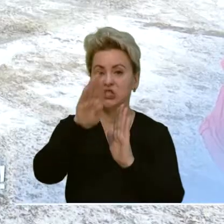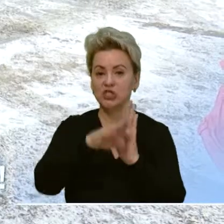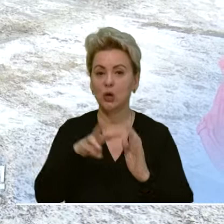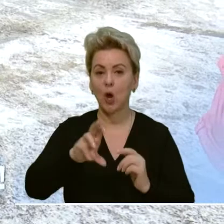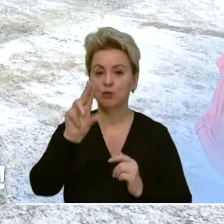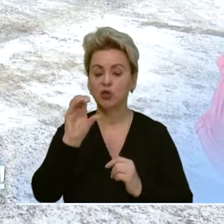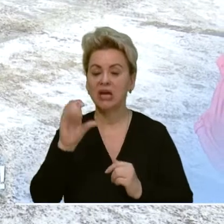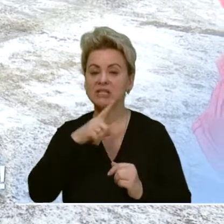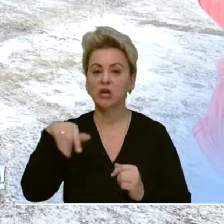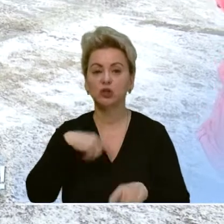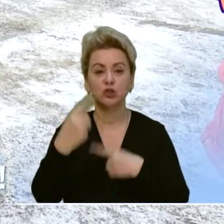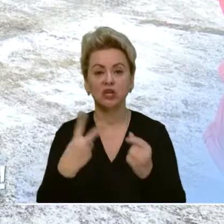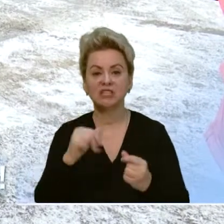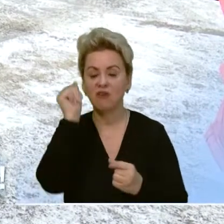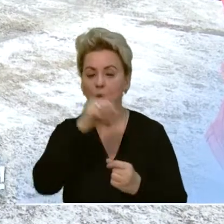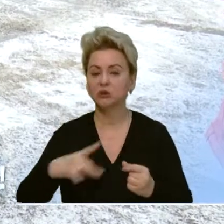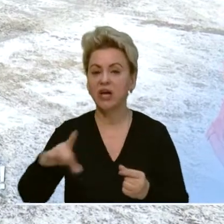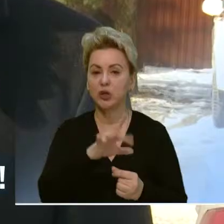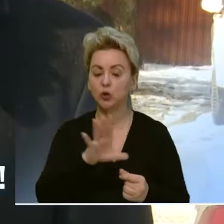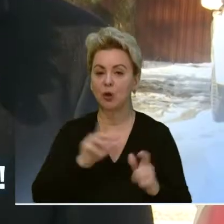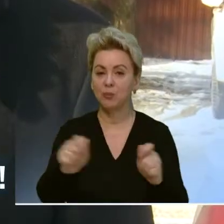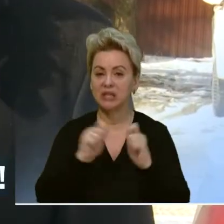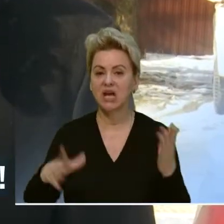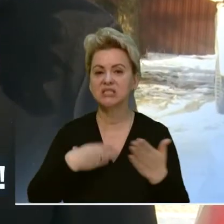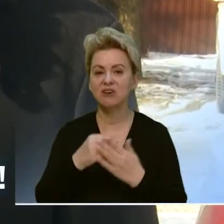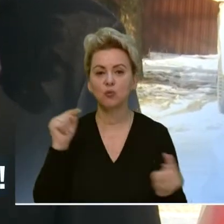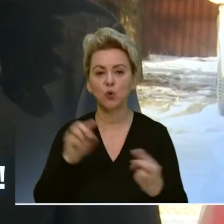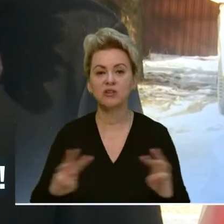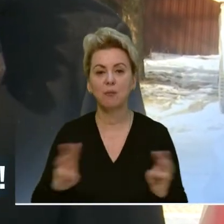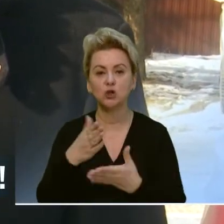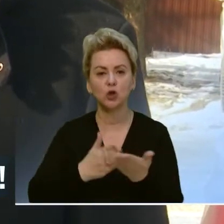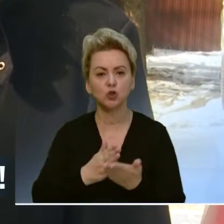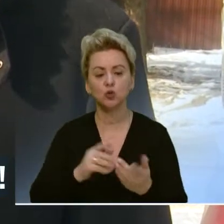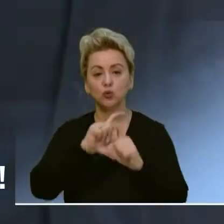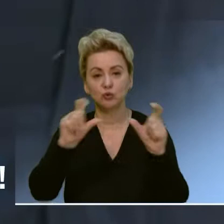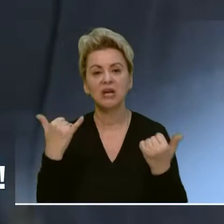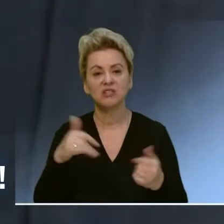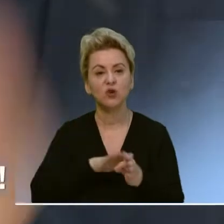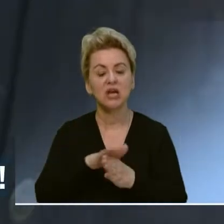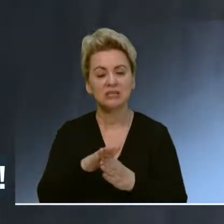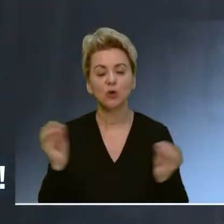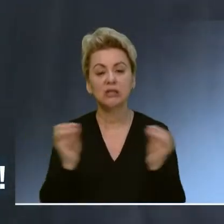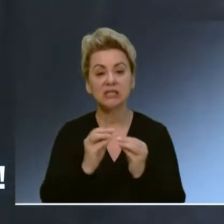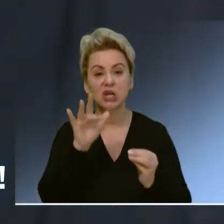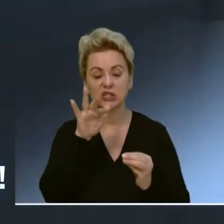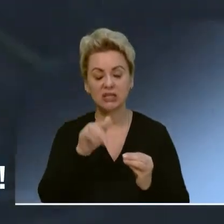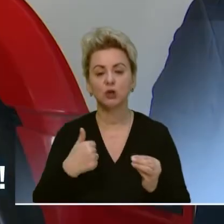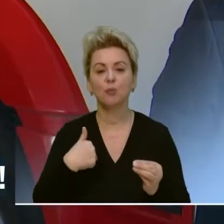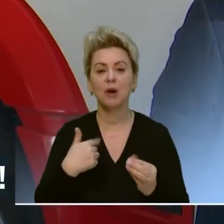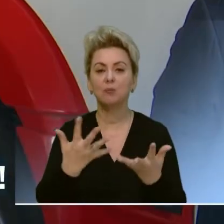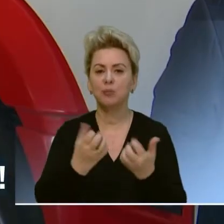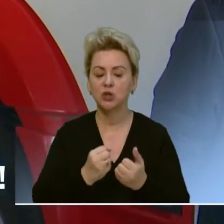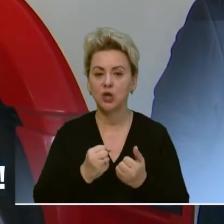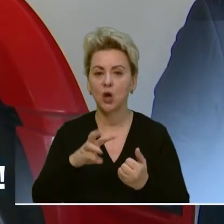МЧС России. Но уже через 2 года в регионе была создана своя противопожарная служба, и сегодня ей исполнилось 10 лет. Мы